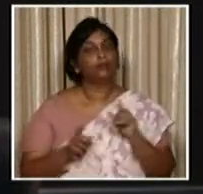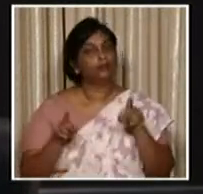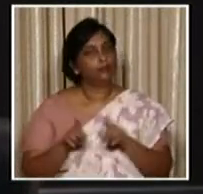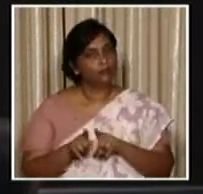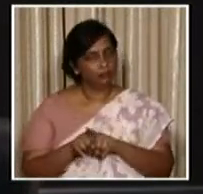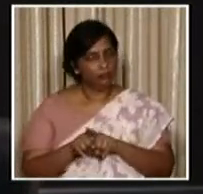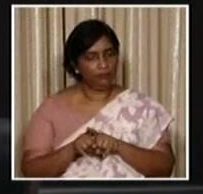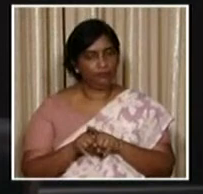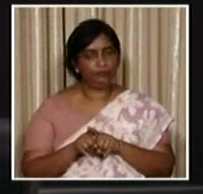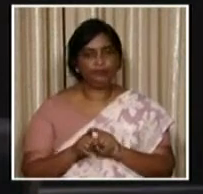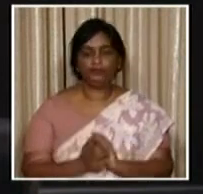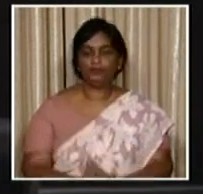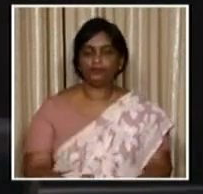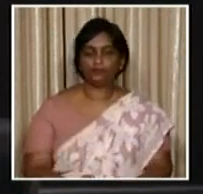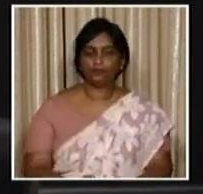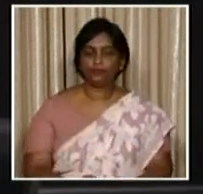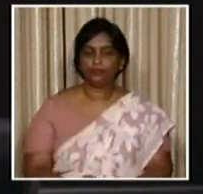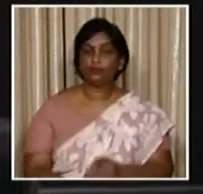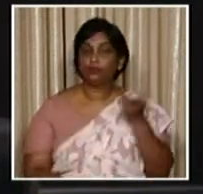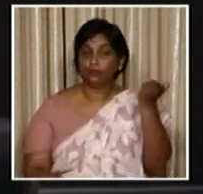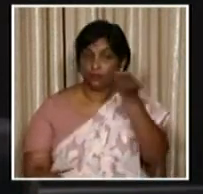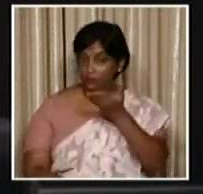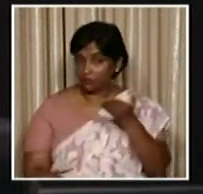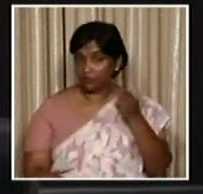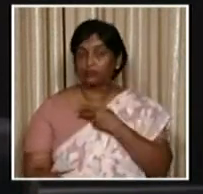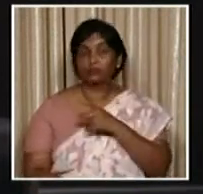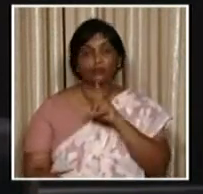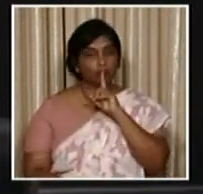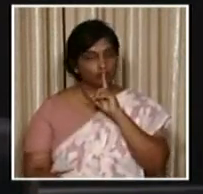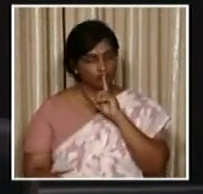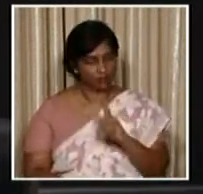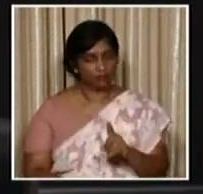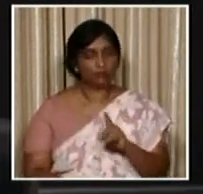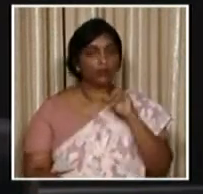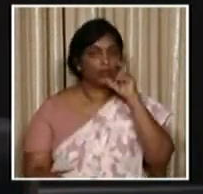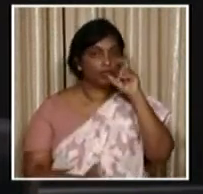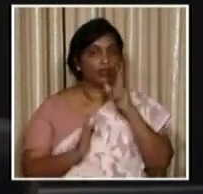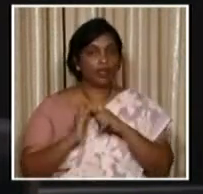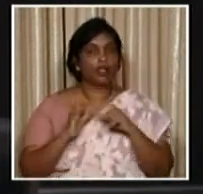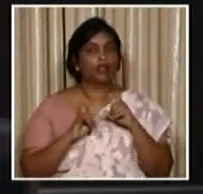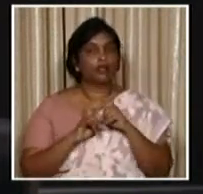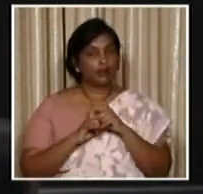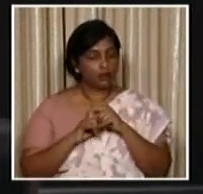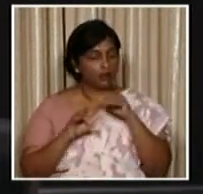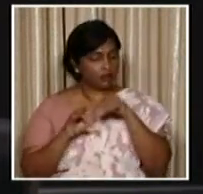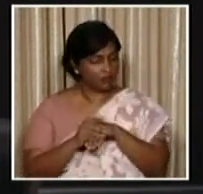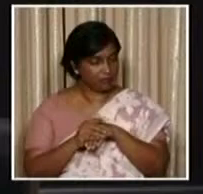වගේම ඔබ තමුන්නාන්සලා කිව්වා CID එකේ හිටපු